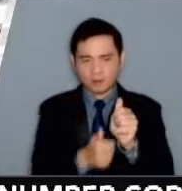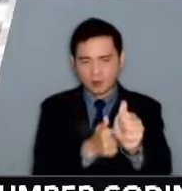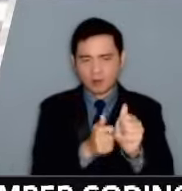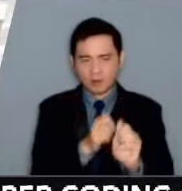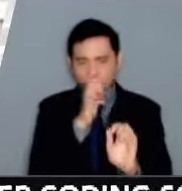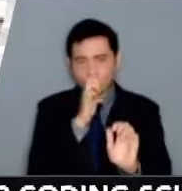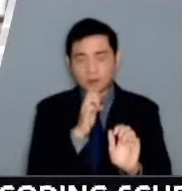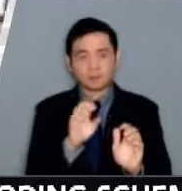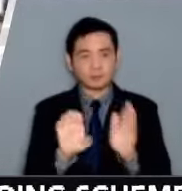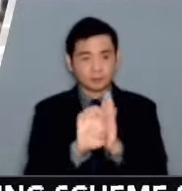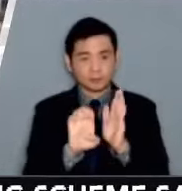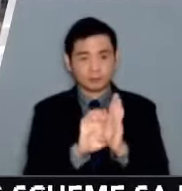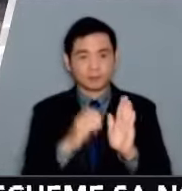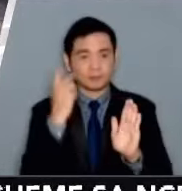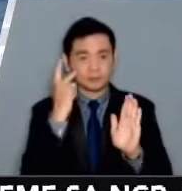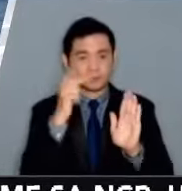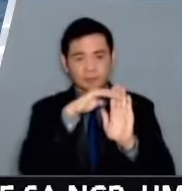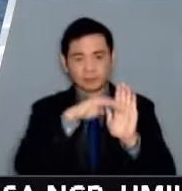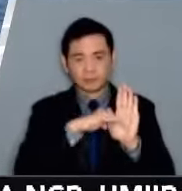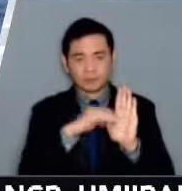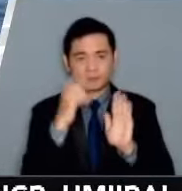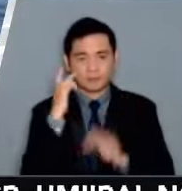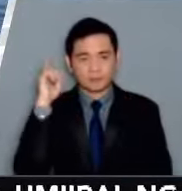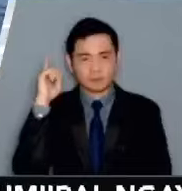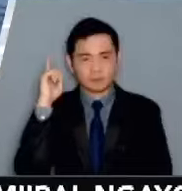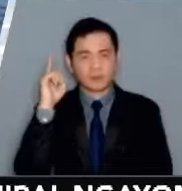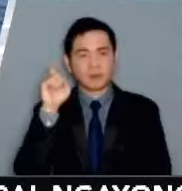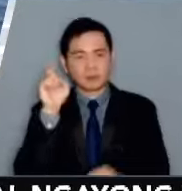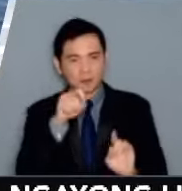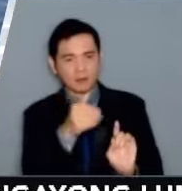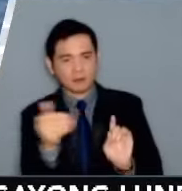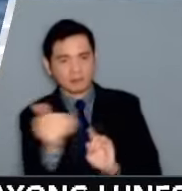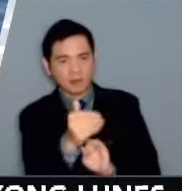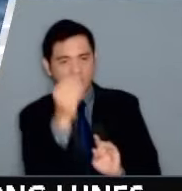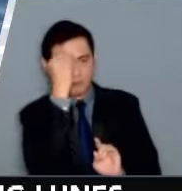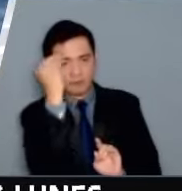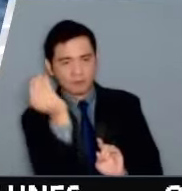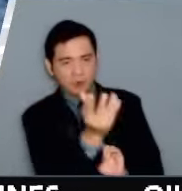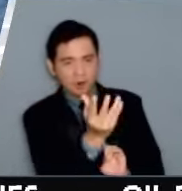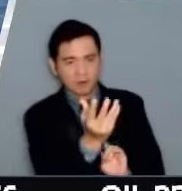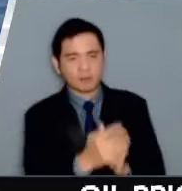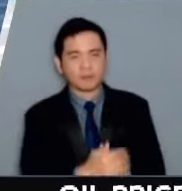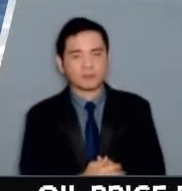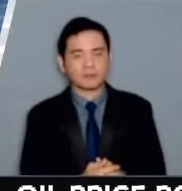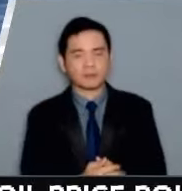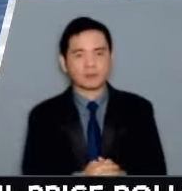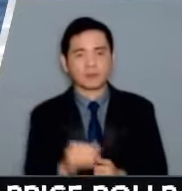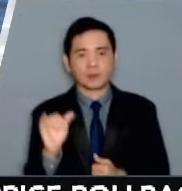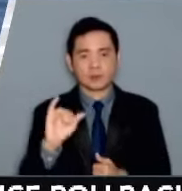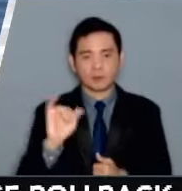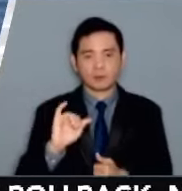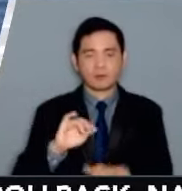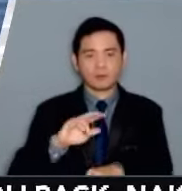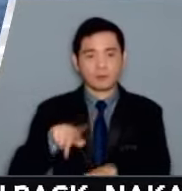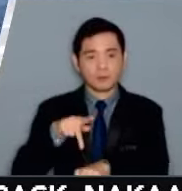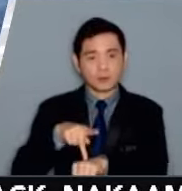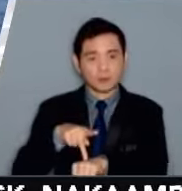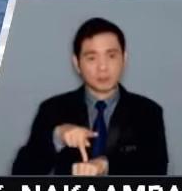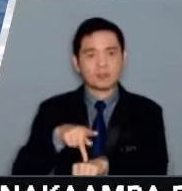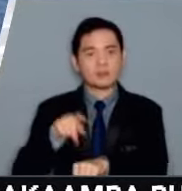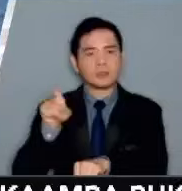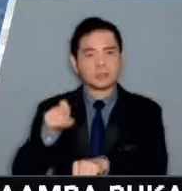gawin ng Pilipinas ang RORE mission noong Sabado. Hinayaan daw nilang magpatuloy ang Pilipinas matapos makumpirma on-site